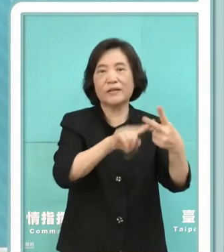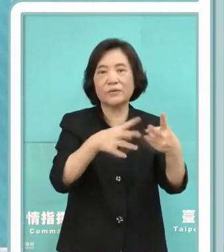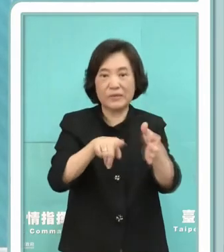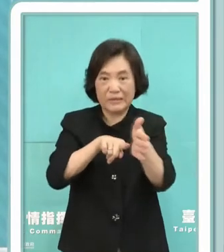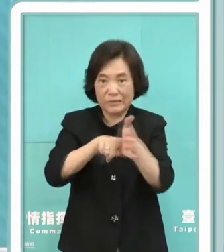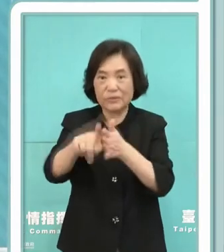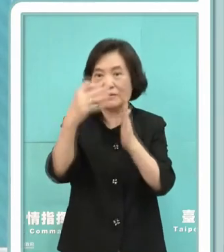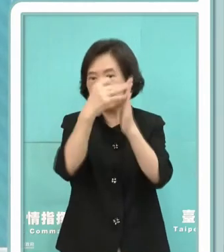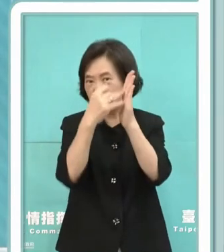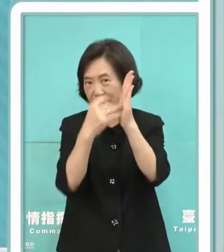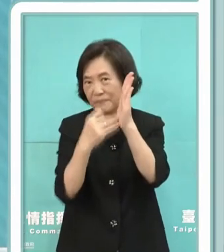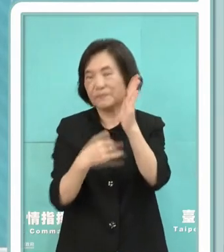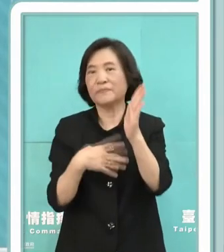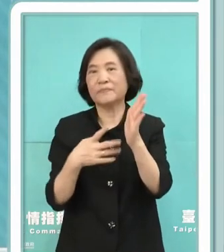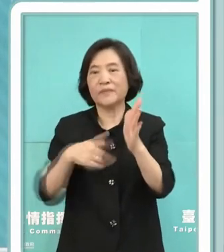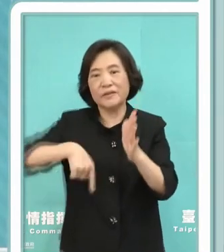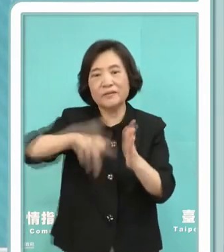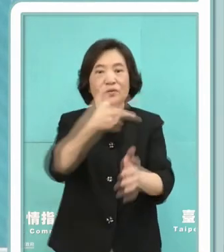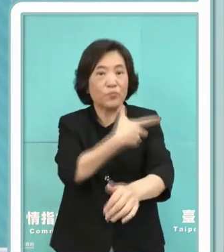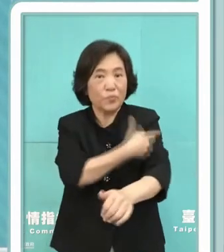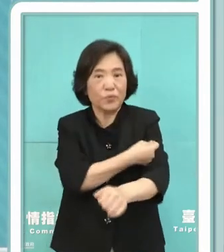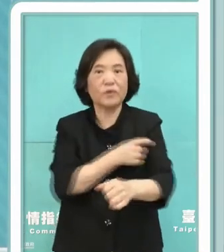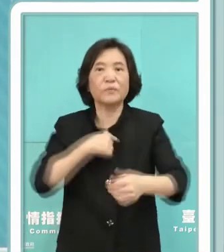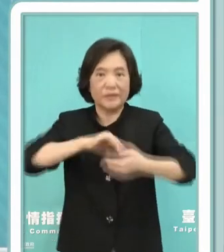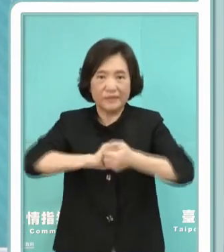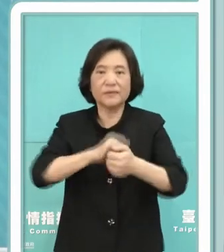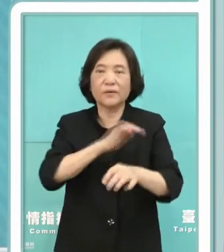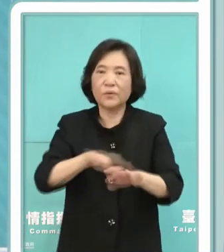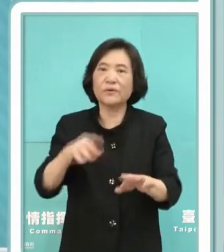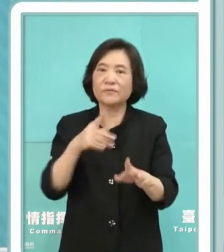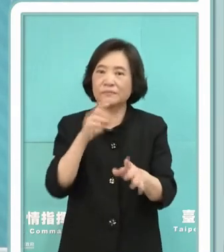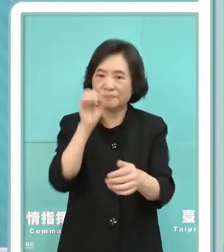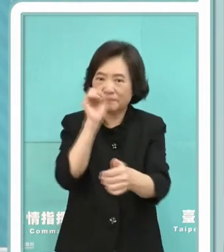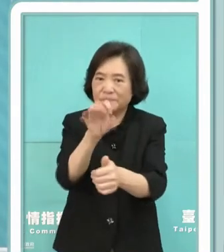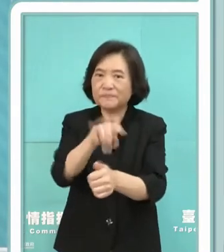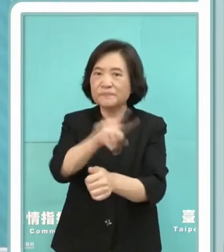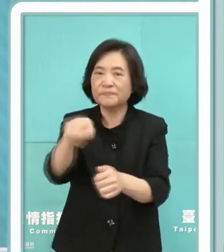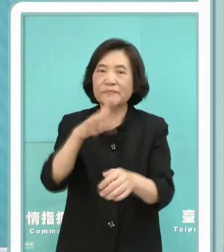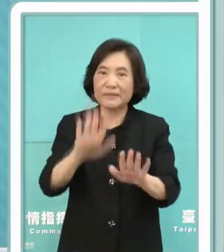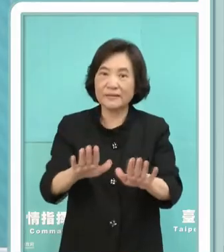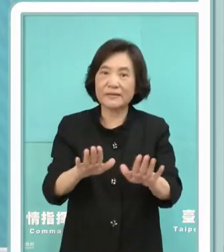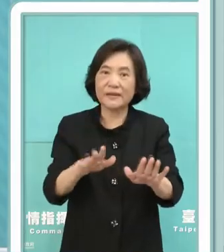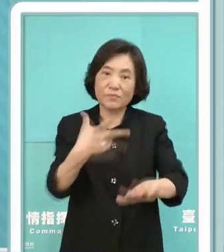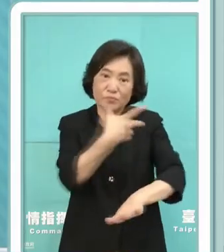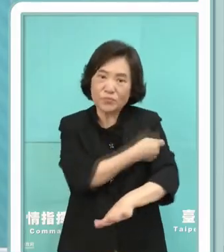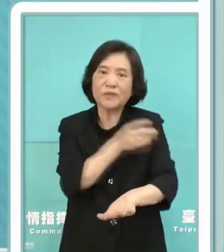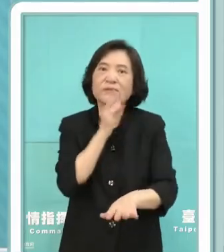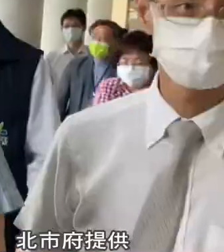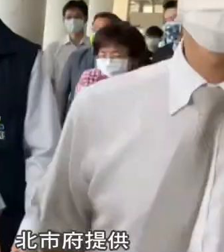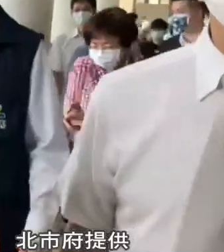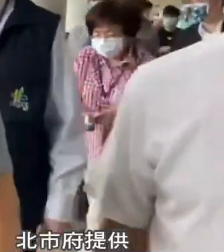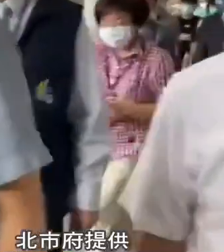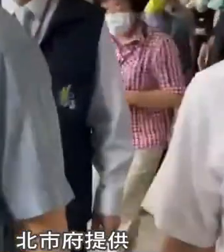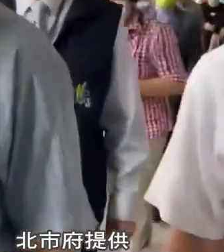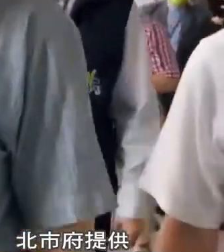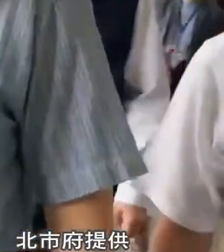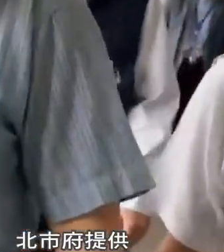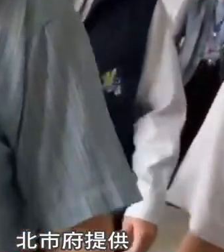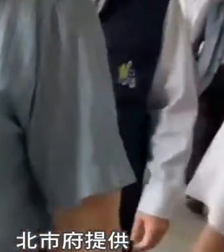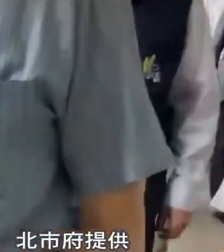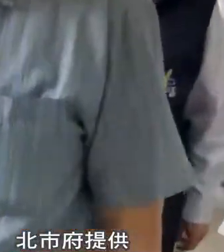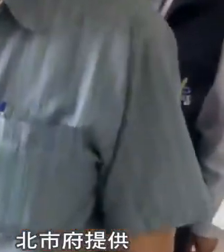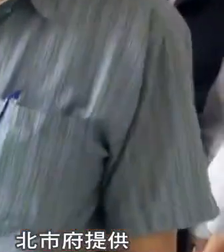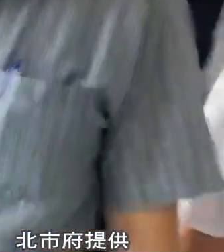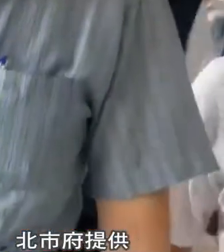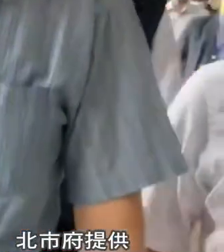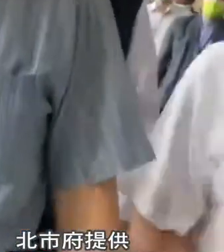案造册的这个去施打疫苗，我们都一定会很清楚的让民众知道打的是什么疫苗。 柯文哲也提到，